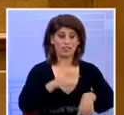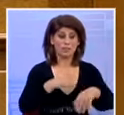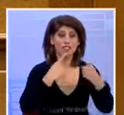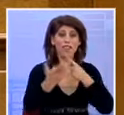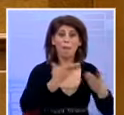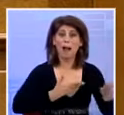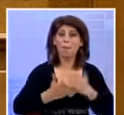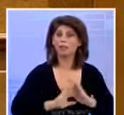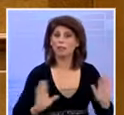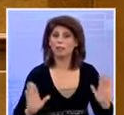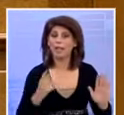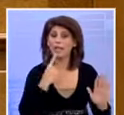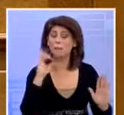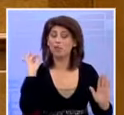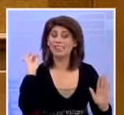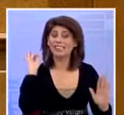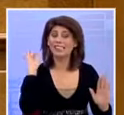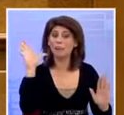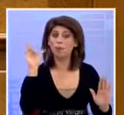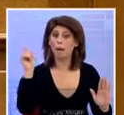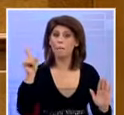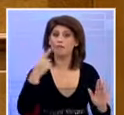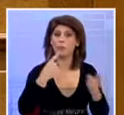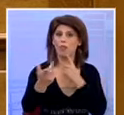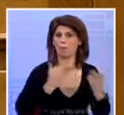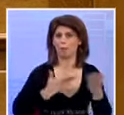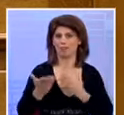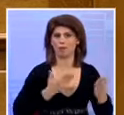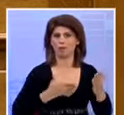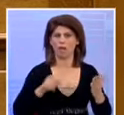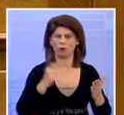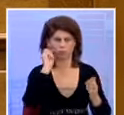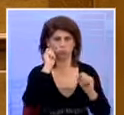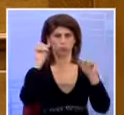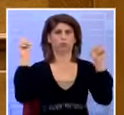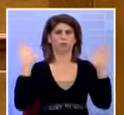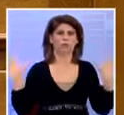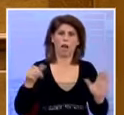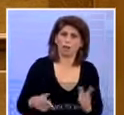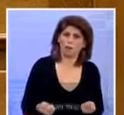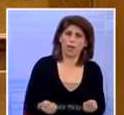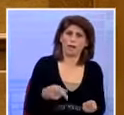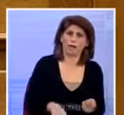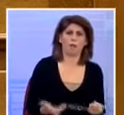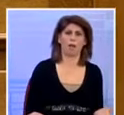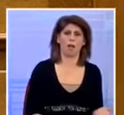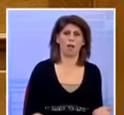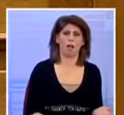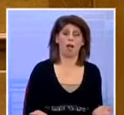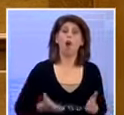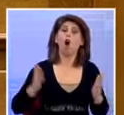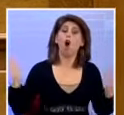διαπραγματεύσεων, για να μην πω τίποτα από εκείνα τα οποία διαπραγματεύομαι. Αυτό είναι πρωτόγνωρο το οποίο έγινε σήμερα. Ό,τι